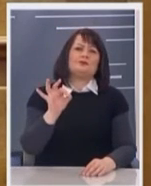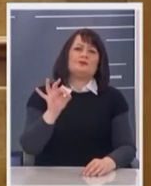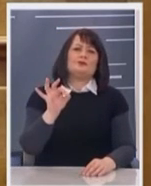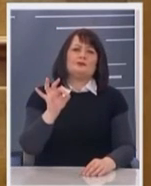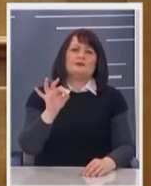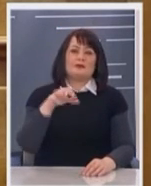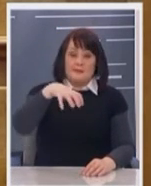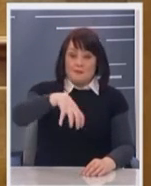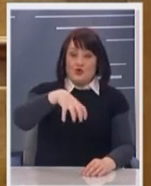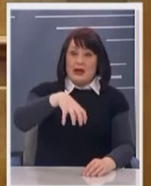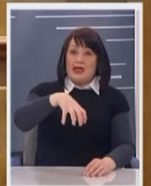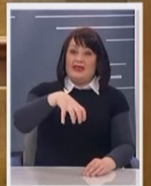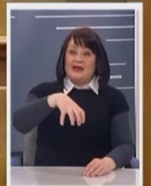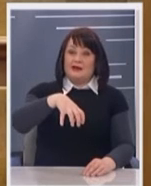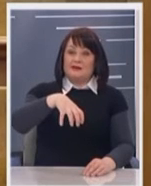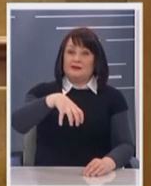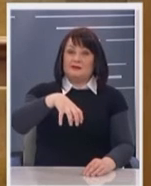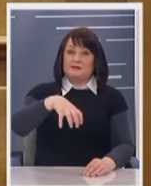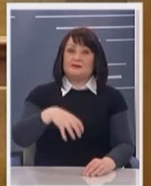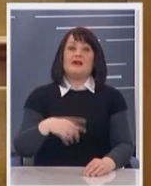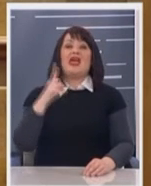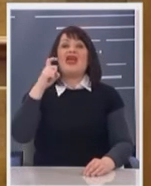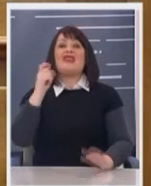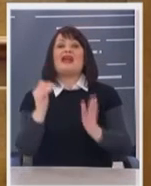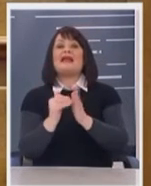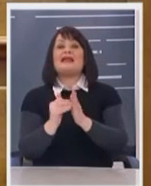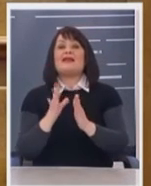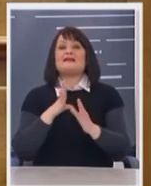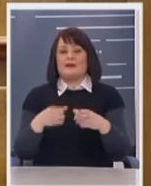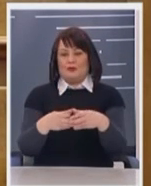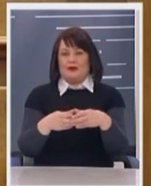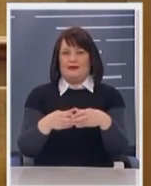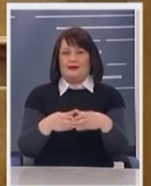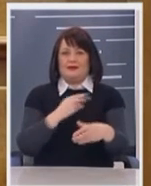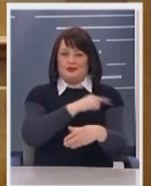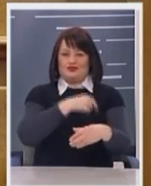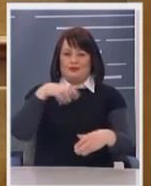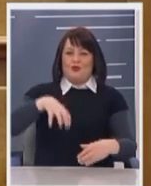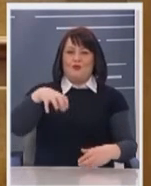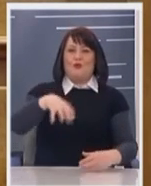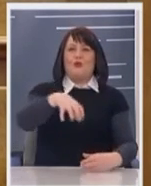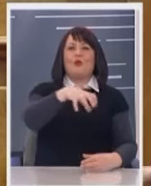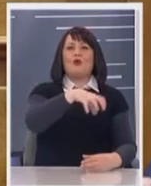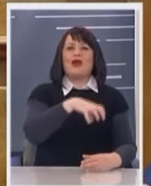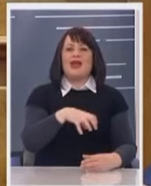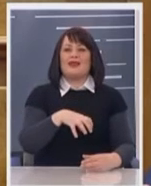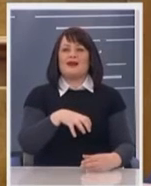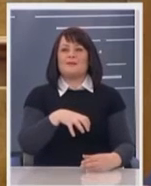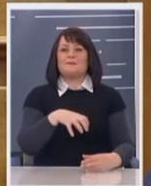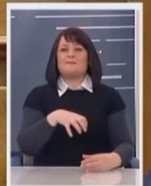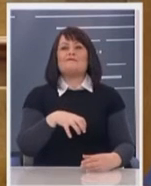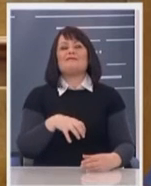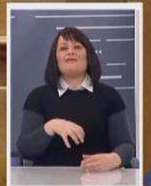τέτοια μονάδα ανά 10.000 κατοίκους. Οι μονάδες πρωτοβάθμιας φροντίδας θα λειτουργούν